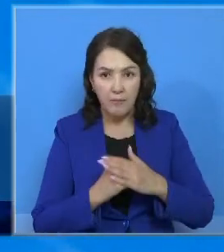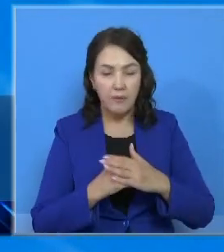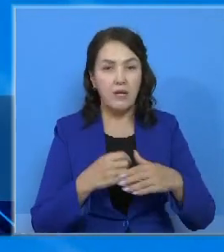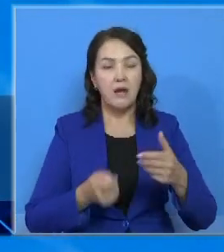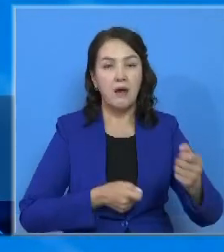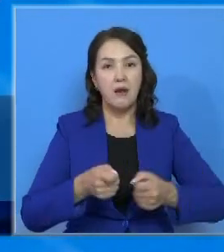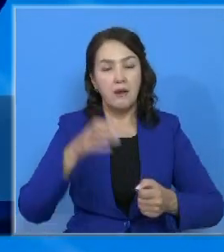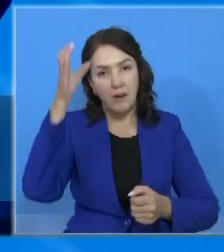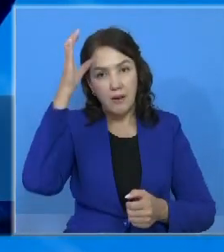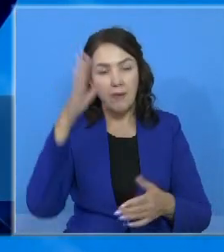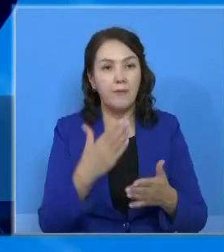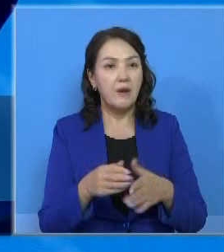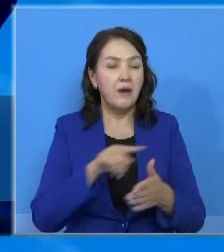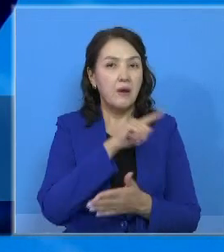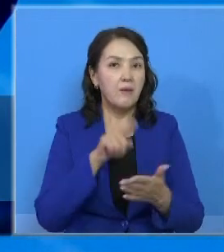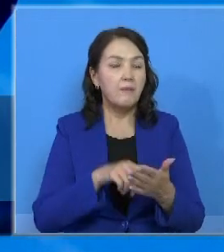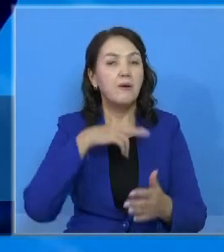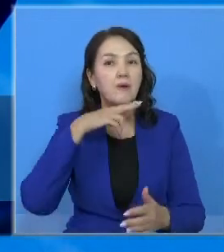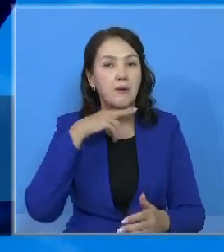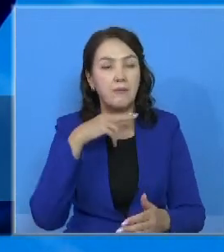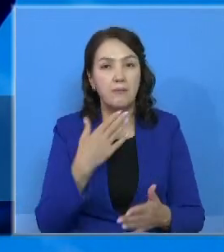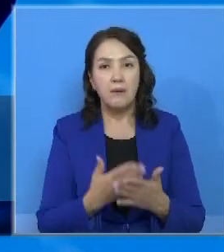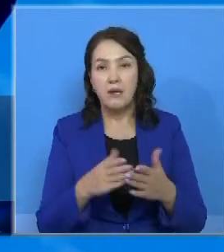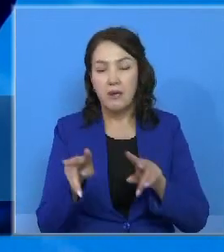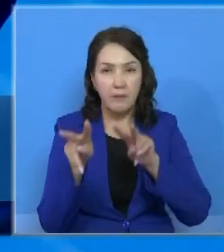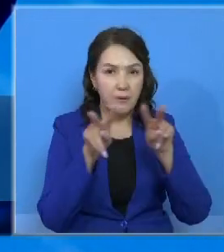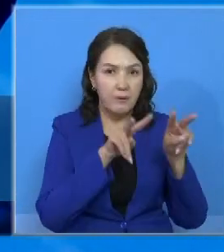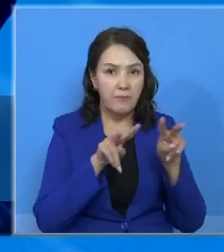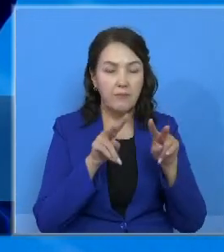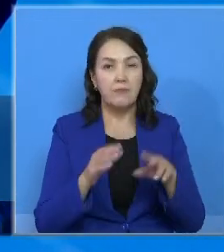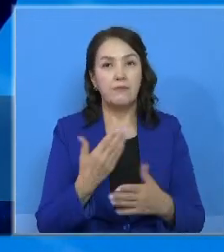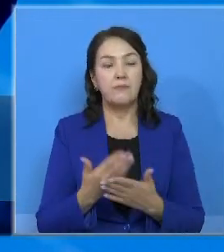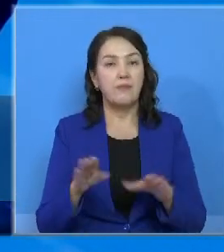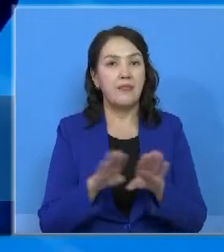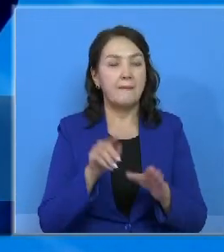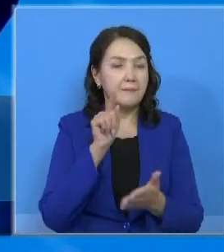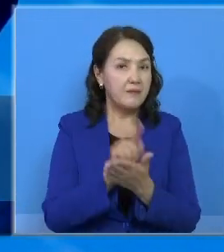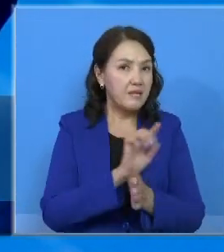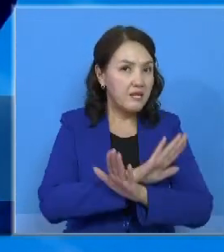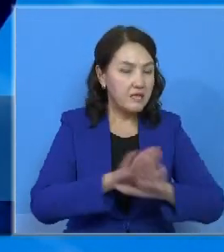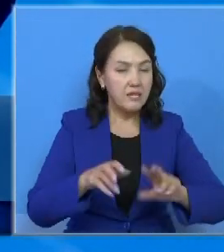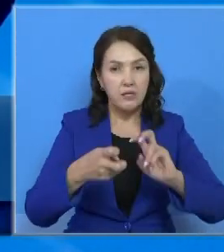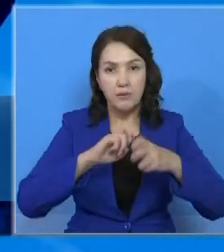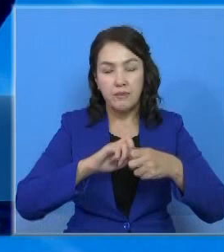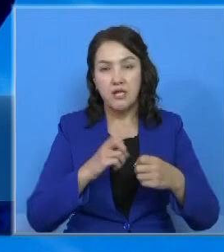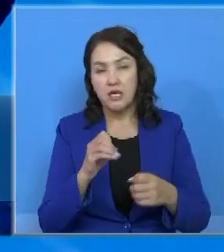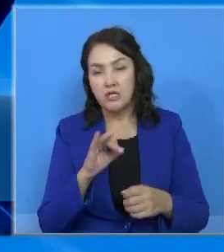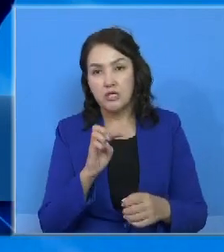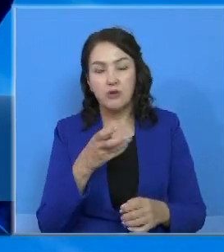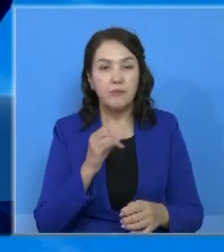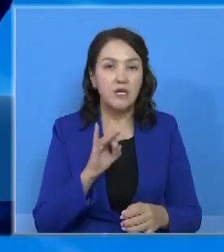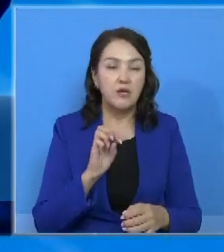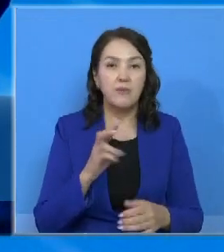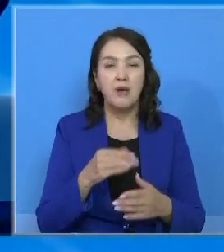управлению образования принять этот вопрос к особому вниманию, держать на постоянном контроле. Также не должны допускаться нарушения